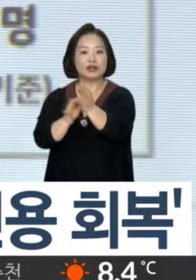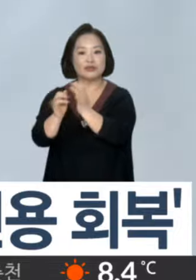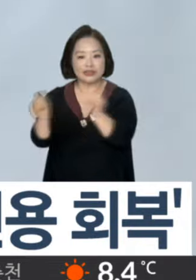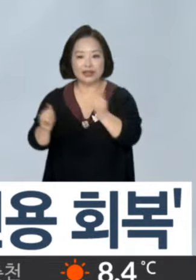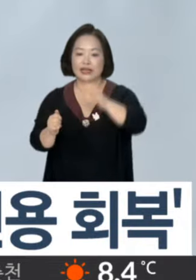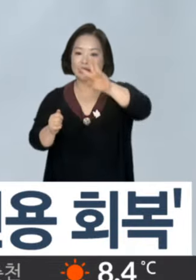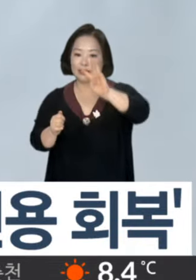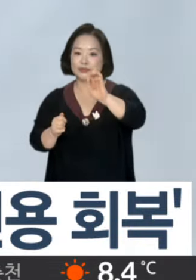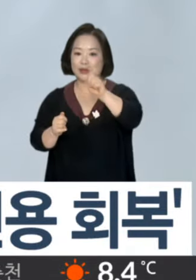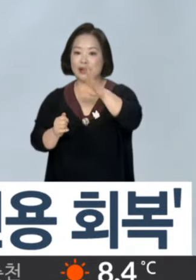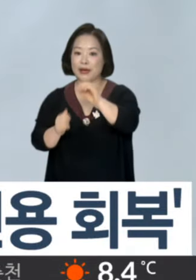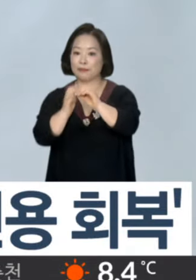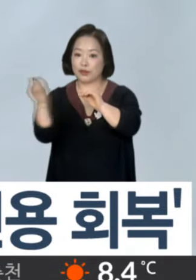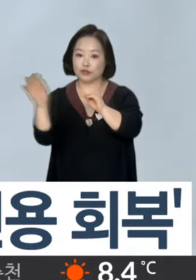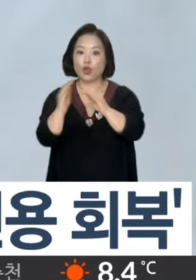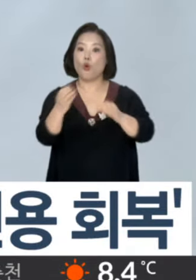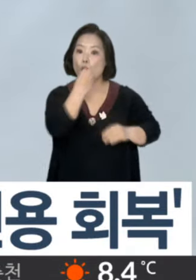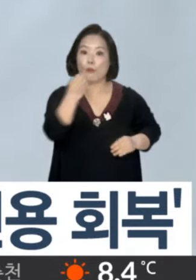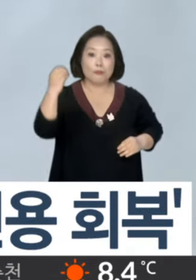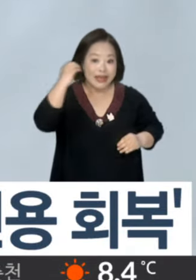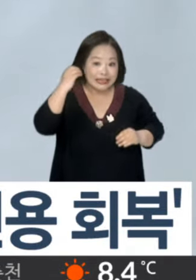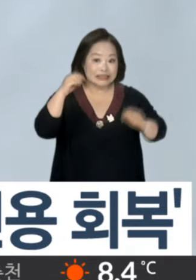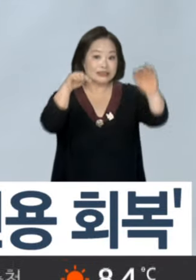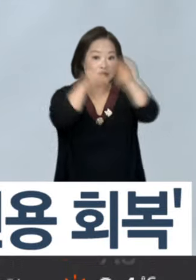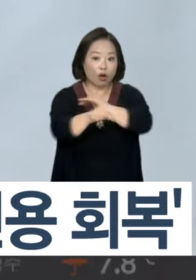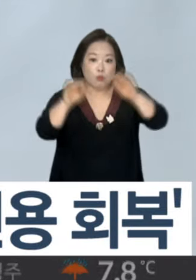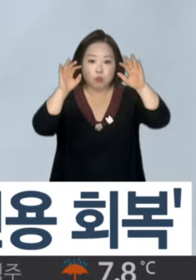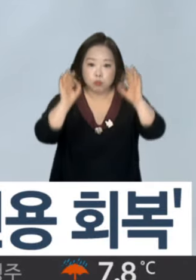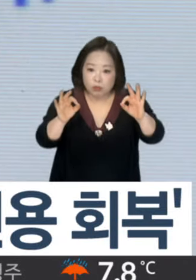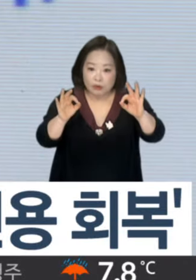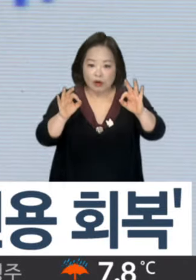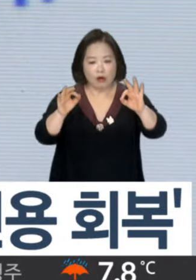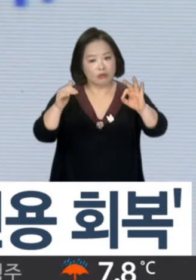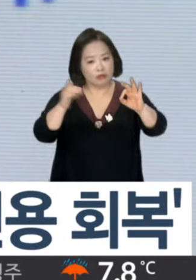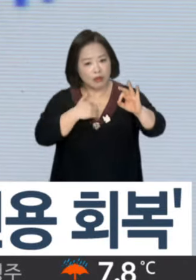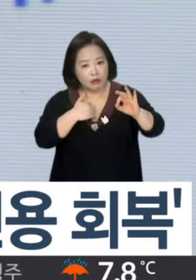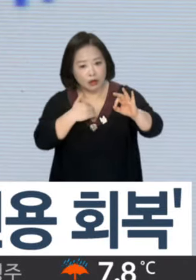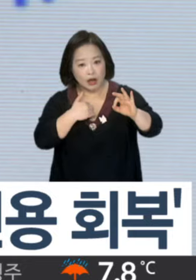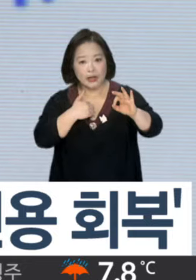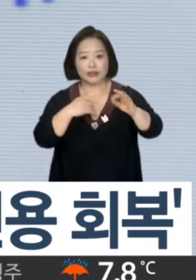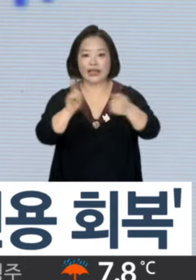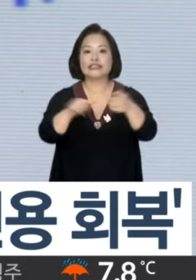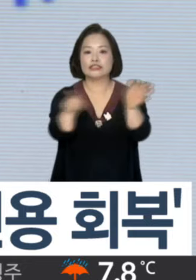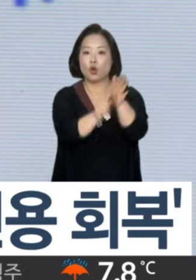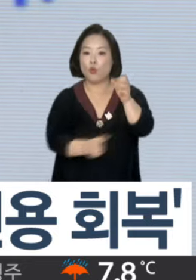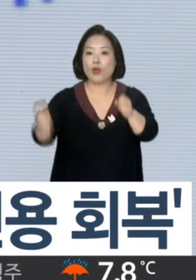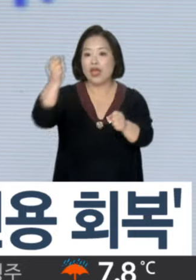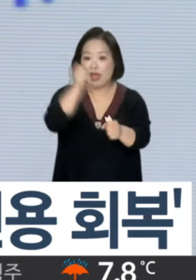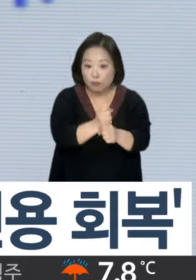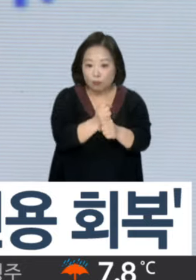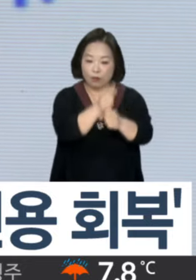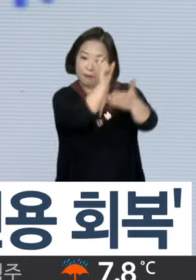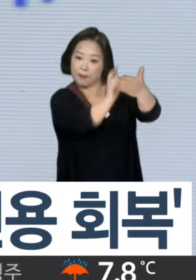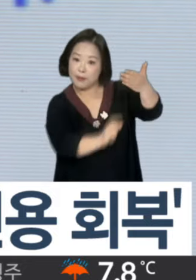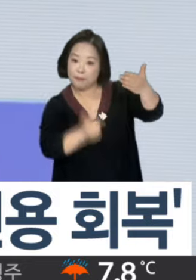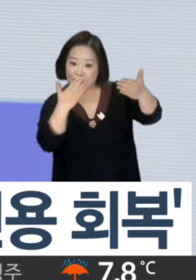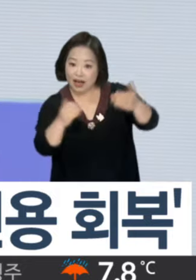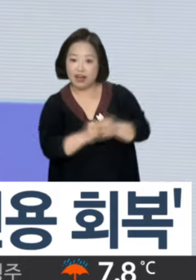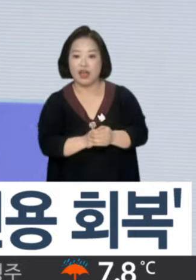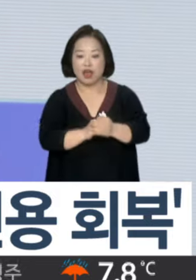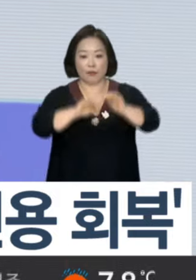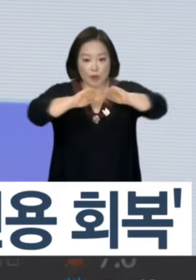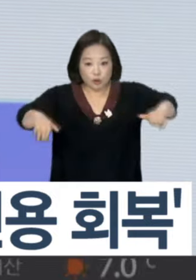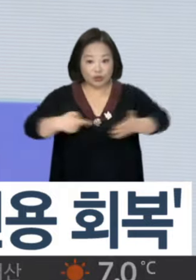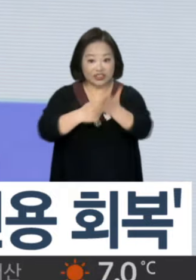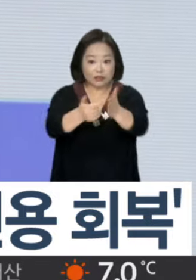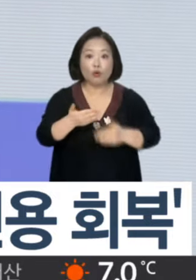명. 신용평가회사 홈페이지에서 신용회복 대상 여부를 확인할 수 있는데 빚을 다 갚았다면 별도 신청